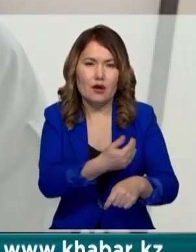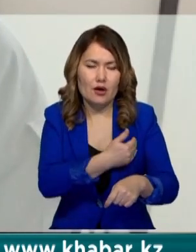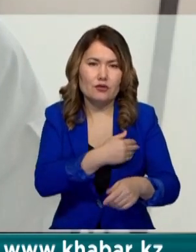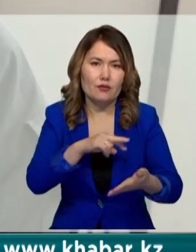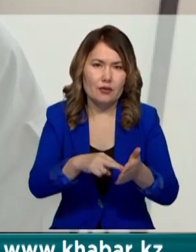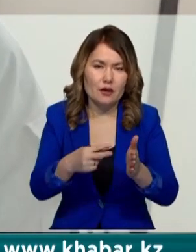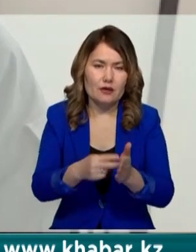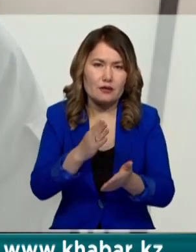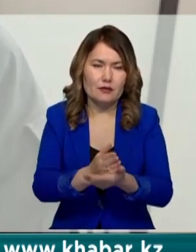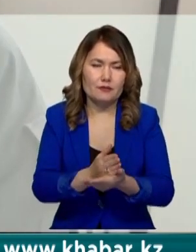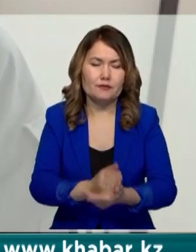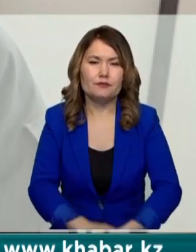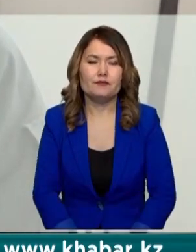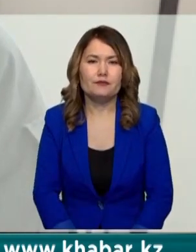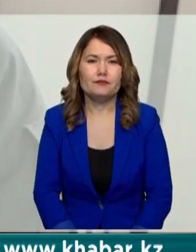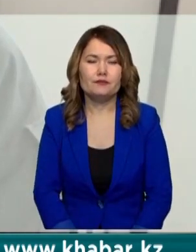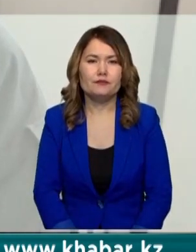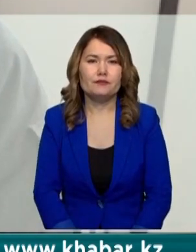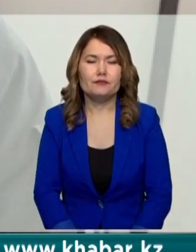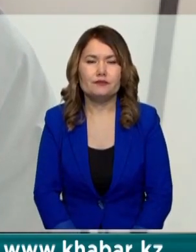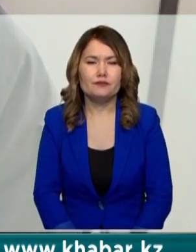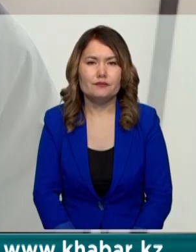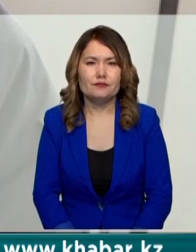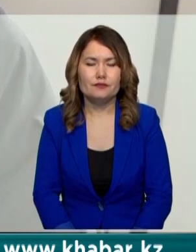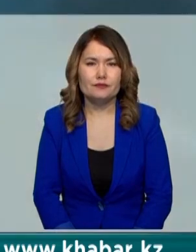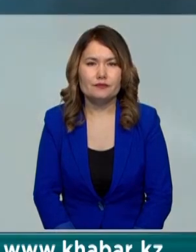саудаласам ба, жасасам ба деген үлкен арманым бар.